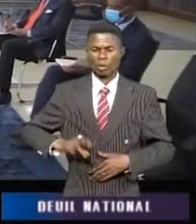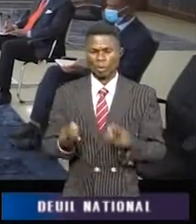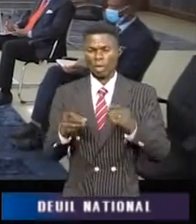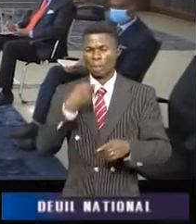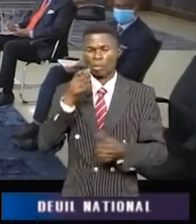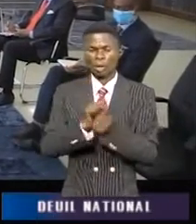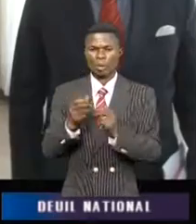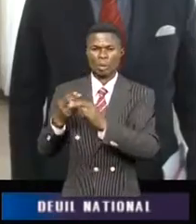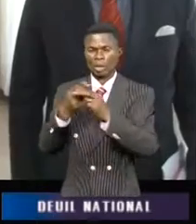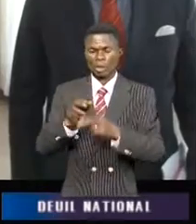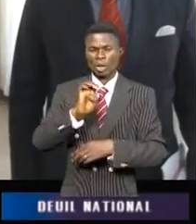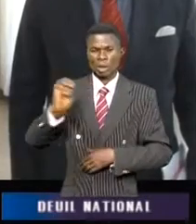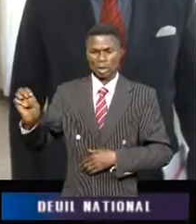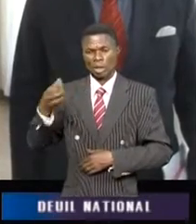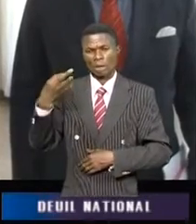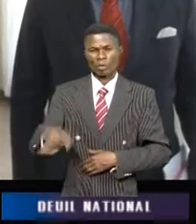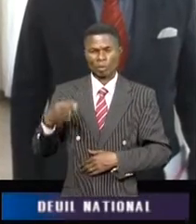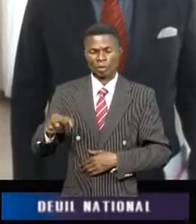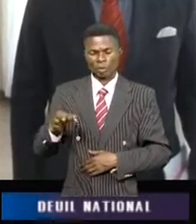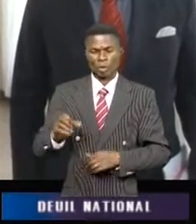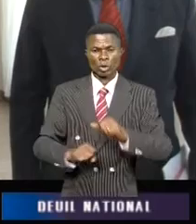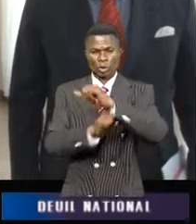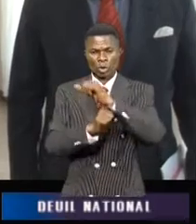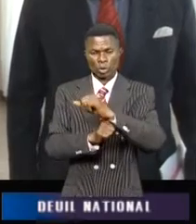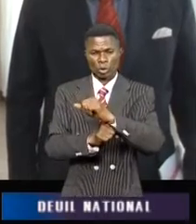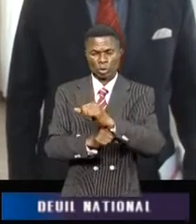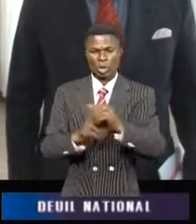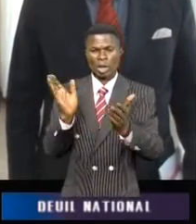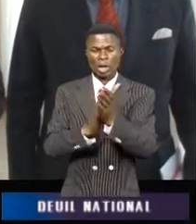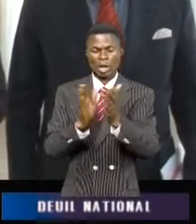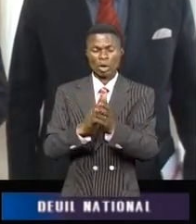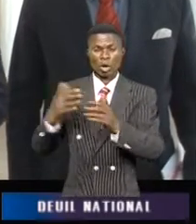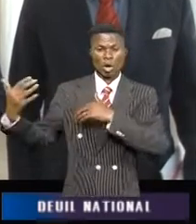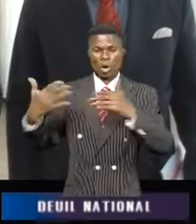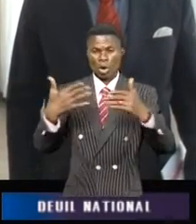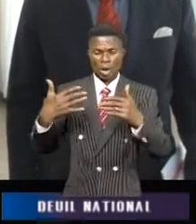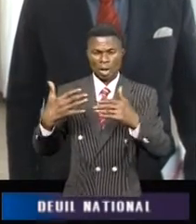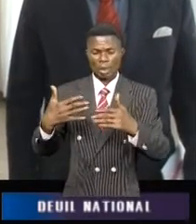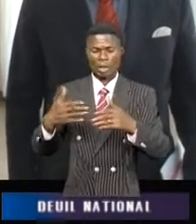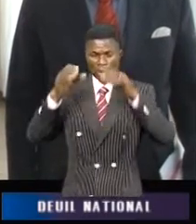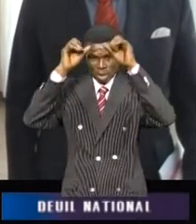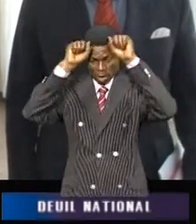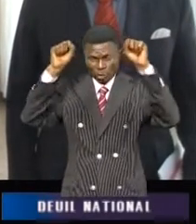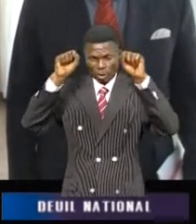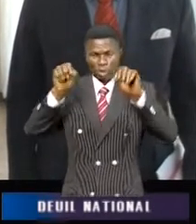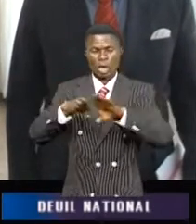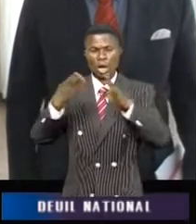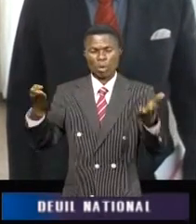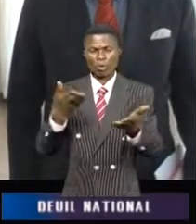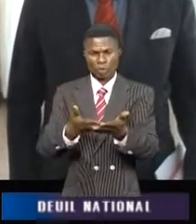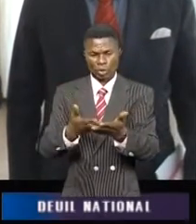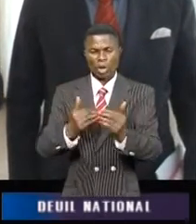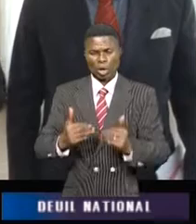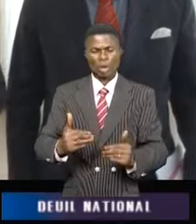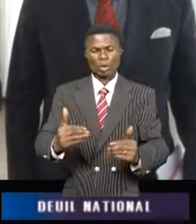de sécurité à l'Est. La France a soutenu la création de l'école de guerre qui a été inaugurée par le président de la République au début de cette année. Et elle